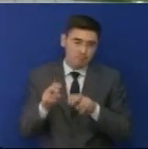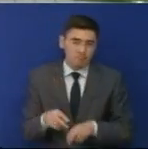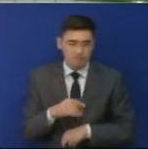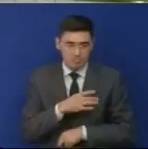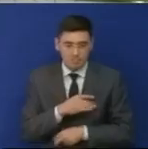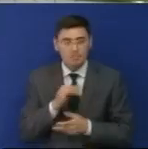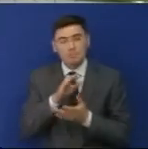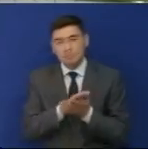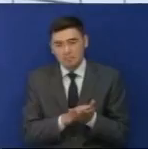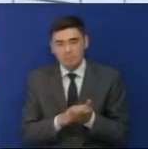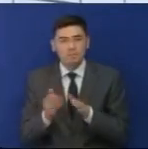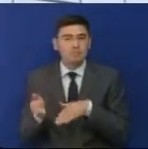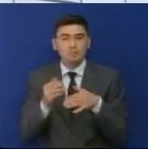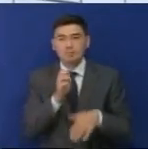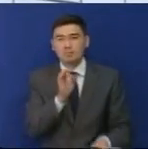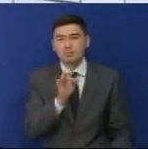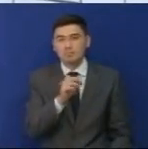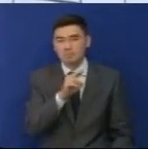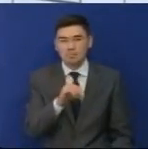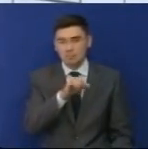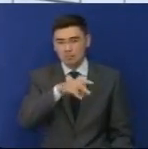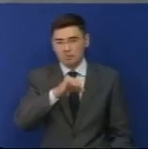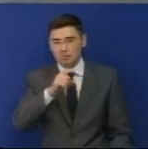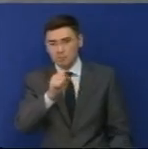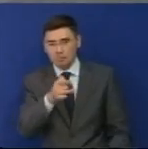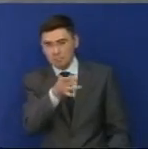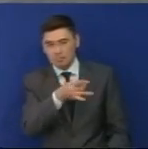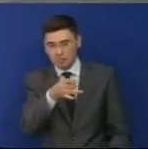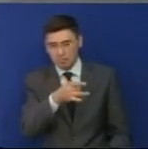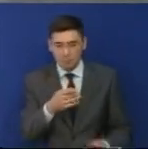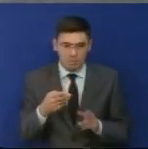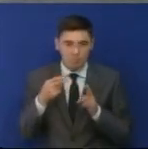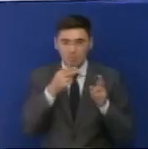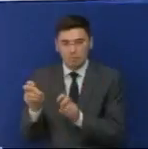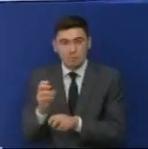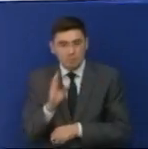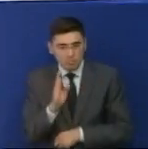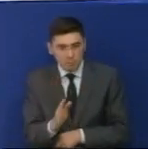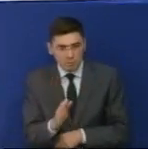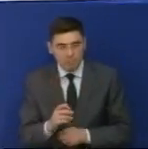молодежный караван отправится в Бородульхинский район. Бахытгуль Казец, Ернур Калелов, телеканал «Семей».